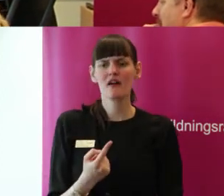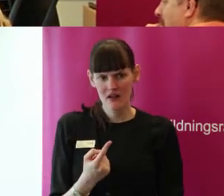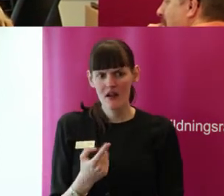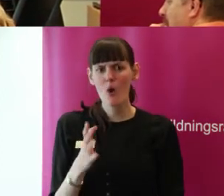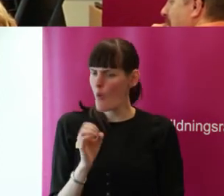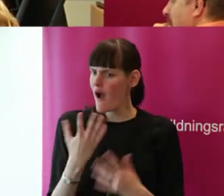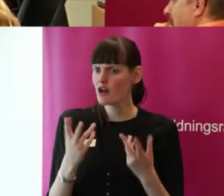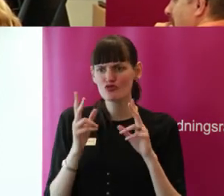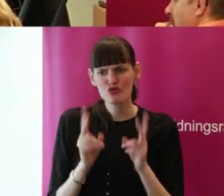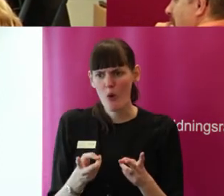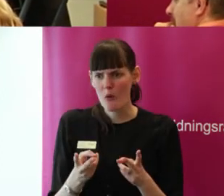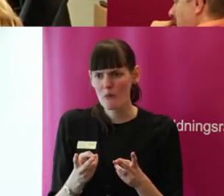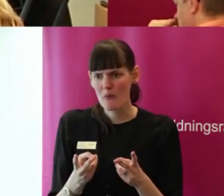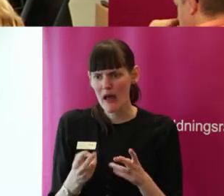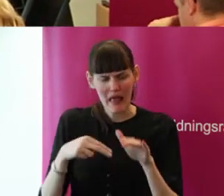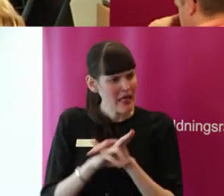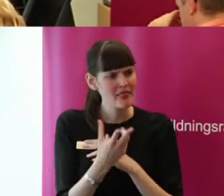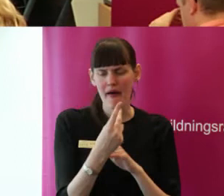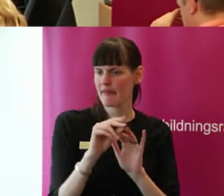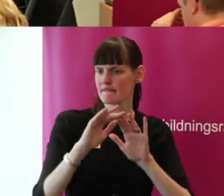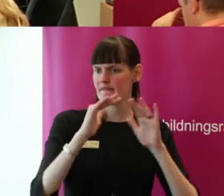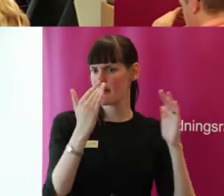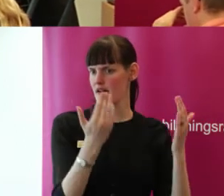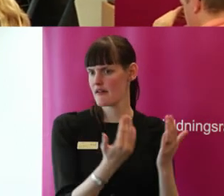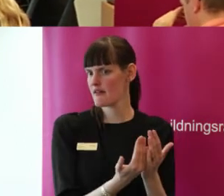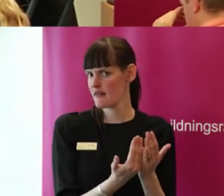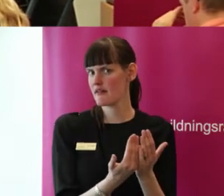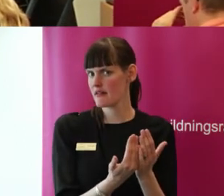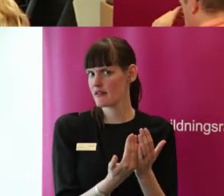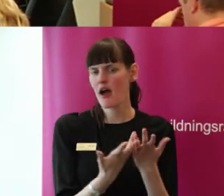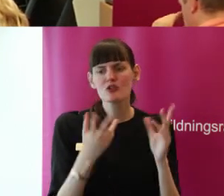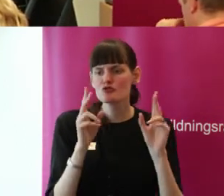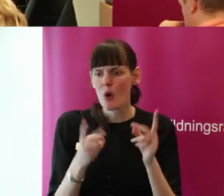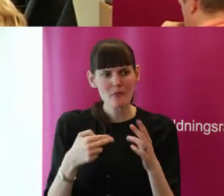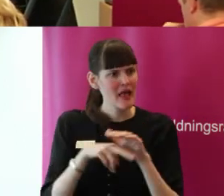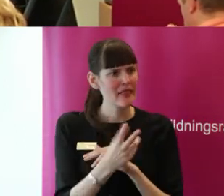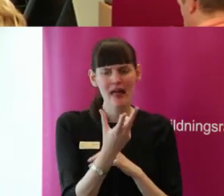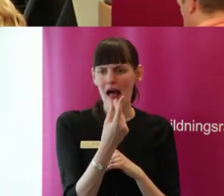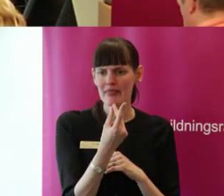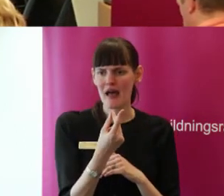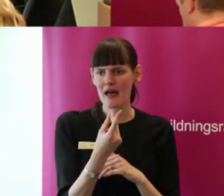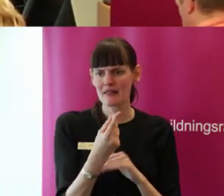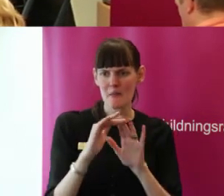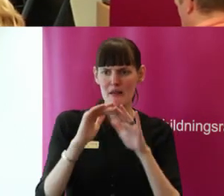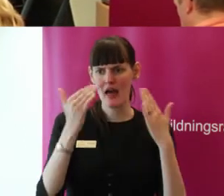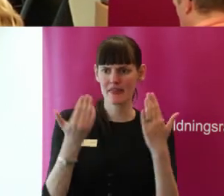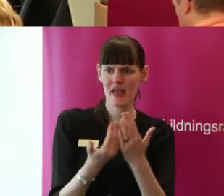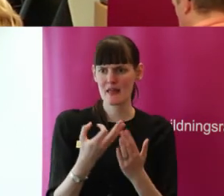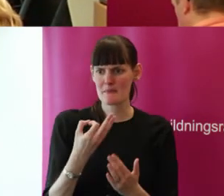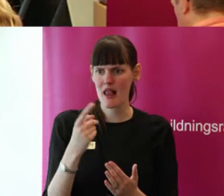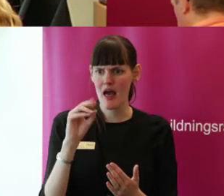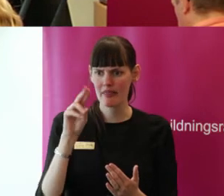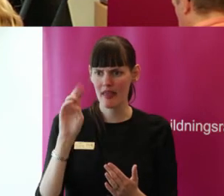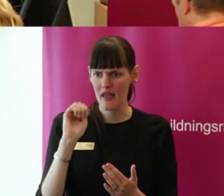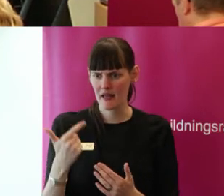som att komma till en annan värld. Det är som att komma till en annan planet. Vad menar du, säger jag?